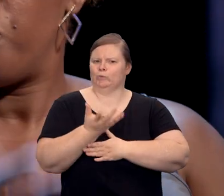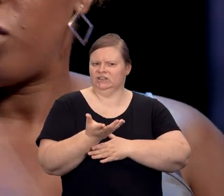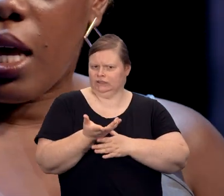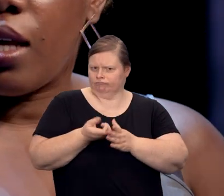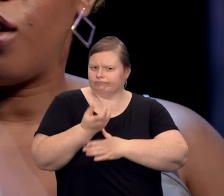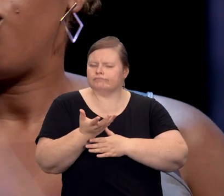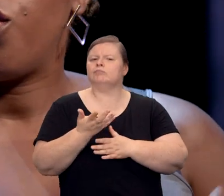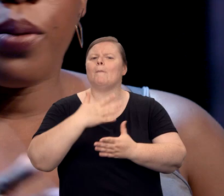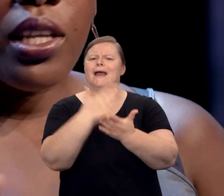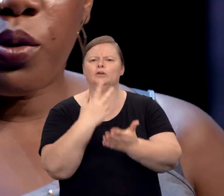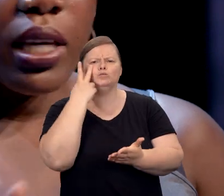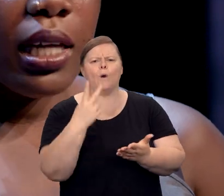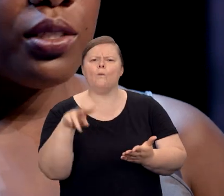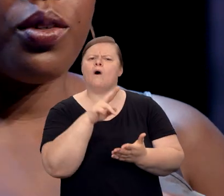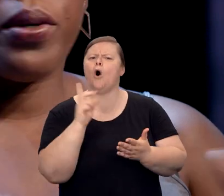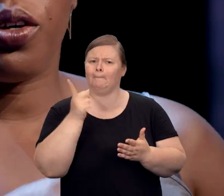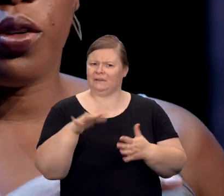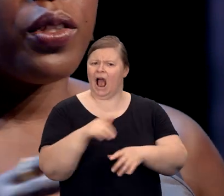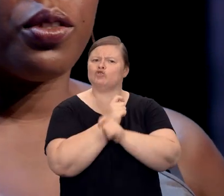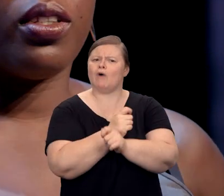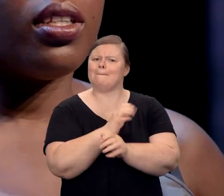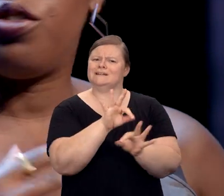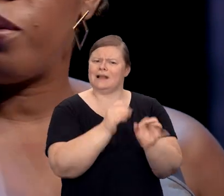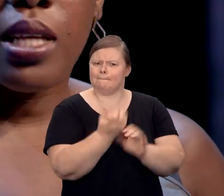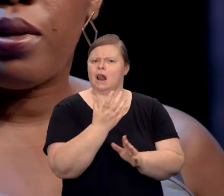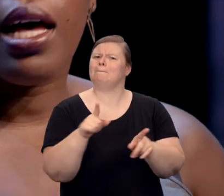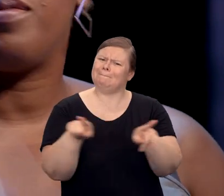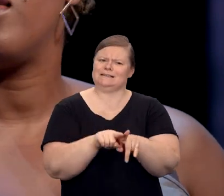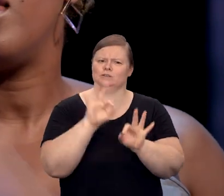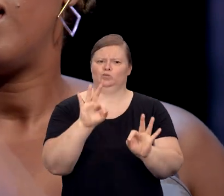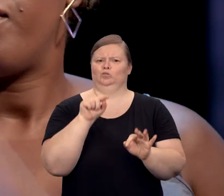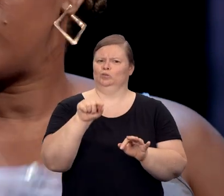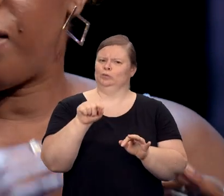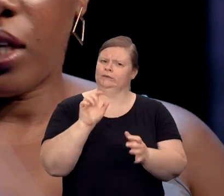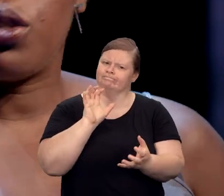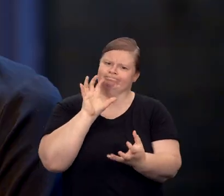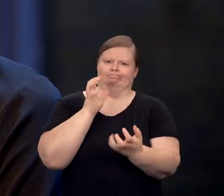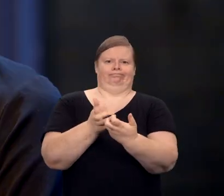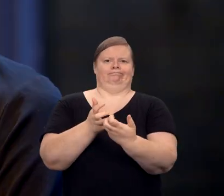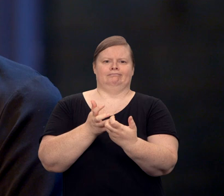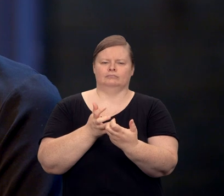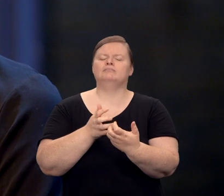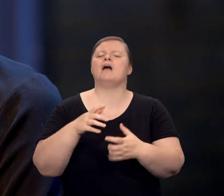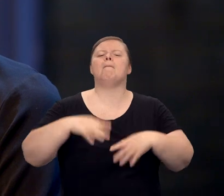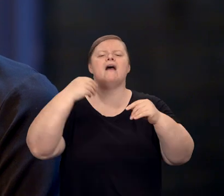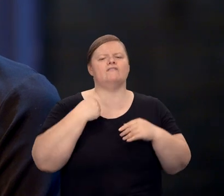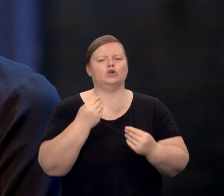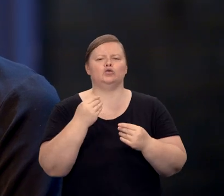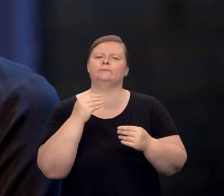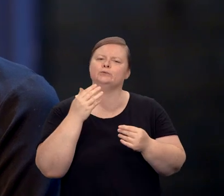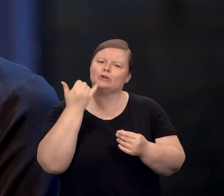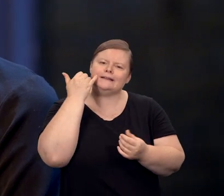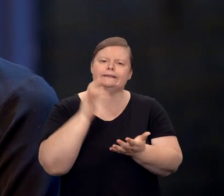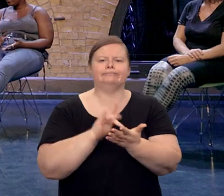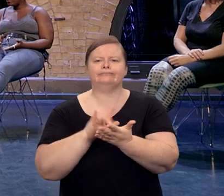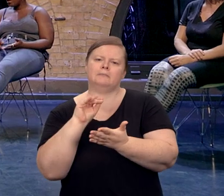meinen Input rein und am Ende gucke ich halt so, ob ich noch irgendwie so ein Drum-Sample habe, was da einfach richtig gut reinpassen würde. Und anfangs